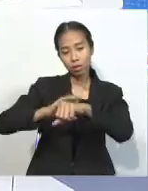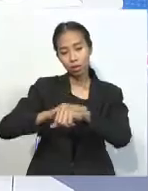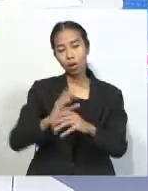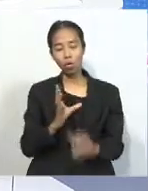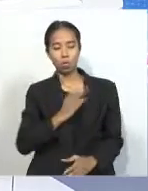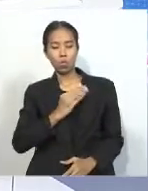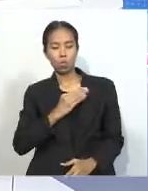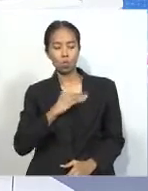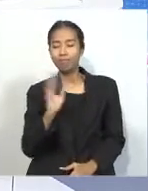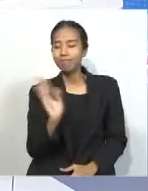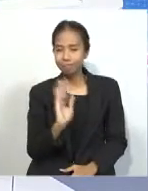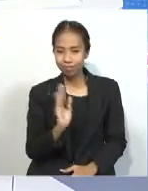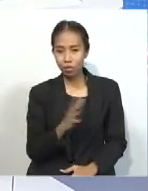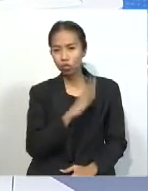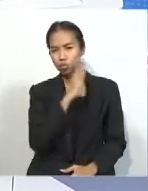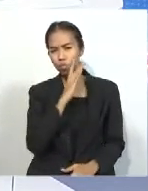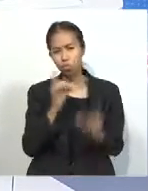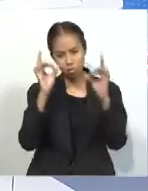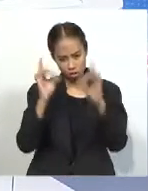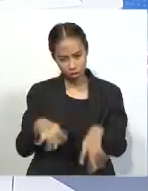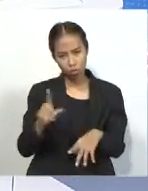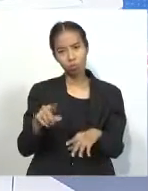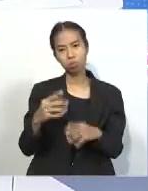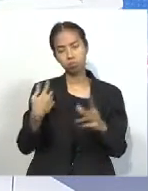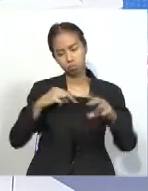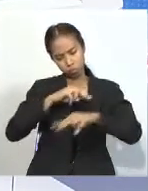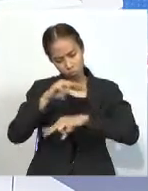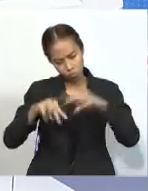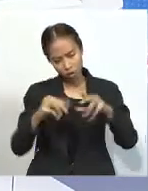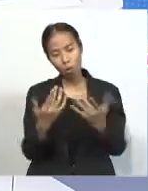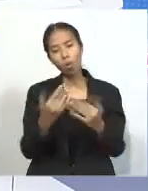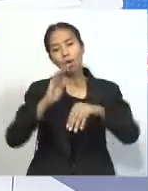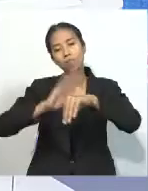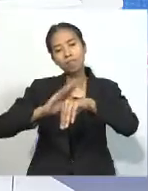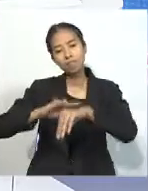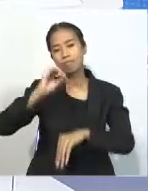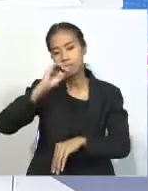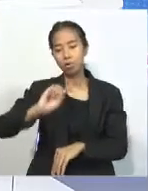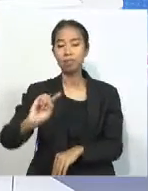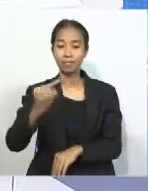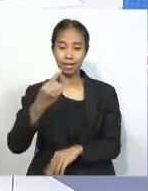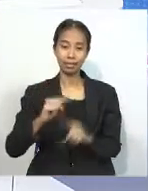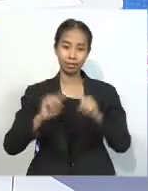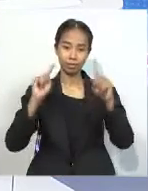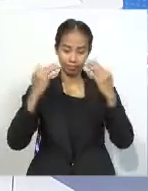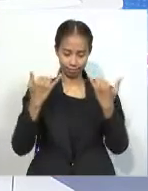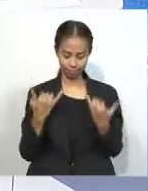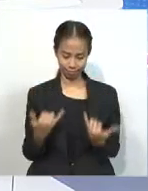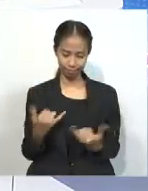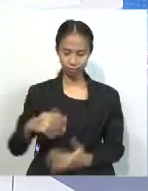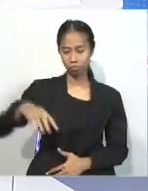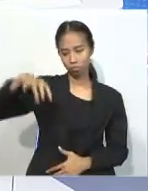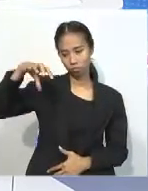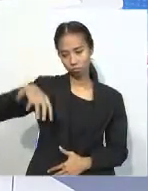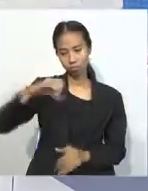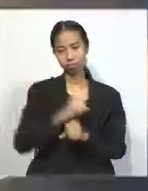าถ้าสถานการณ์มันเลวร้ายถึงขนาดจะต้องให้ประชาชนแบบดูแลตัวเองเต็มที่เดี๋ยวจะมาแจ้งเตือนกันอีกทีนึงแต่สำหรับวันนี้นะคะทางกรม